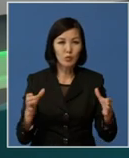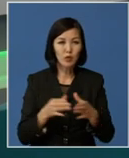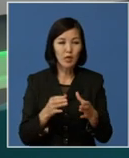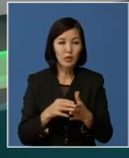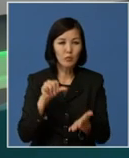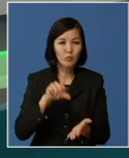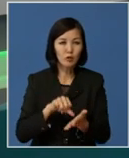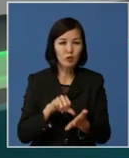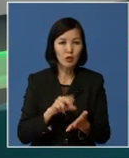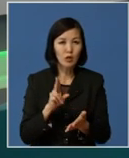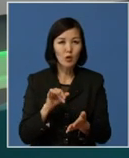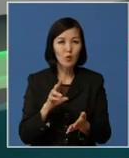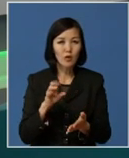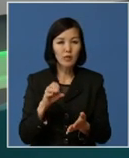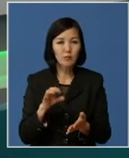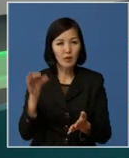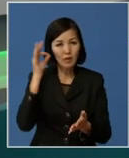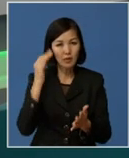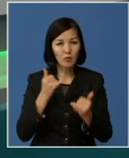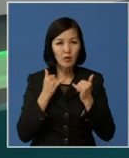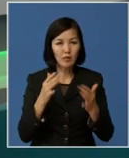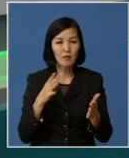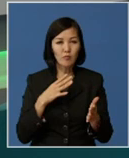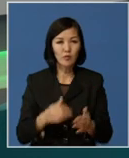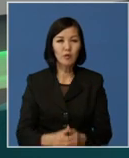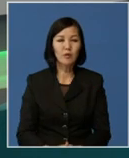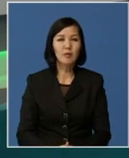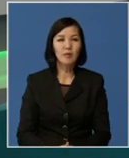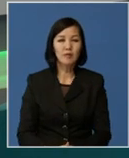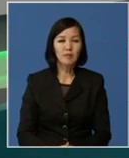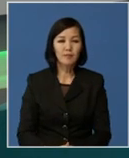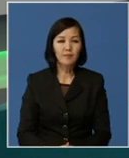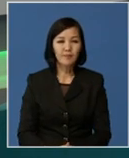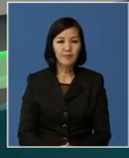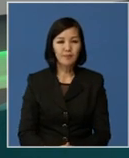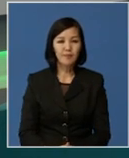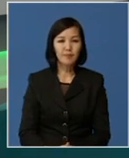үздігі журналистер одағының мүшесі Жұмабек Қуанышбайұлының еске алуға арналып отыр.